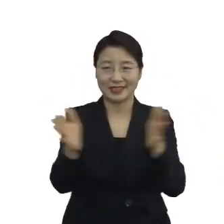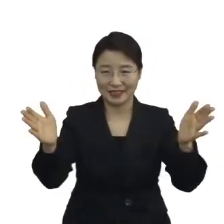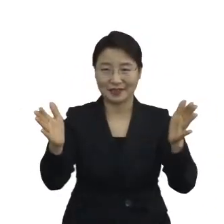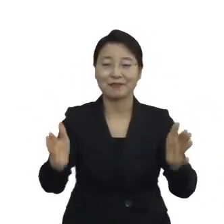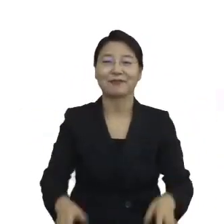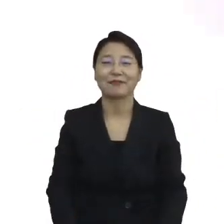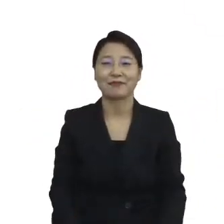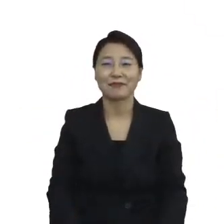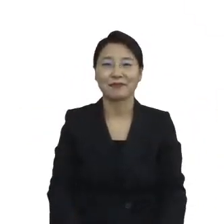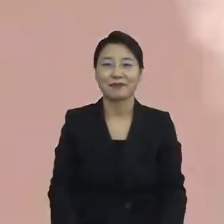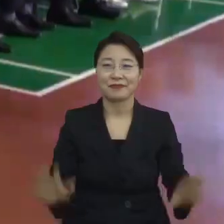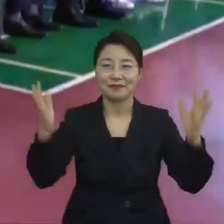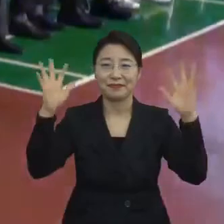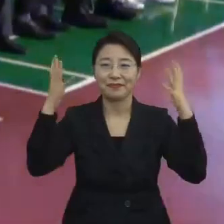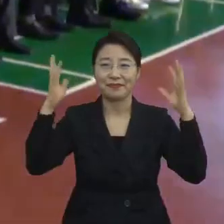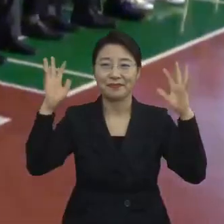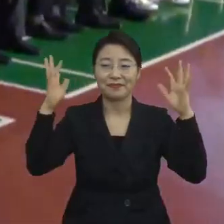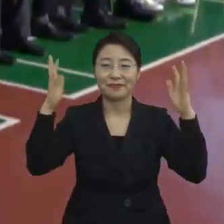시작하겠습니다.